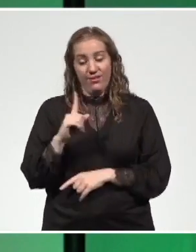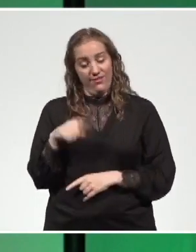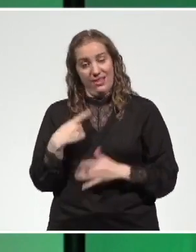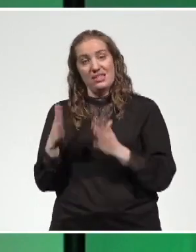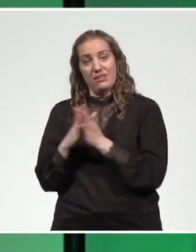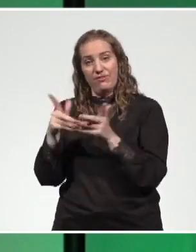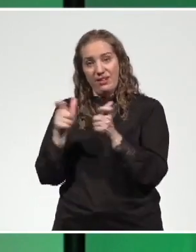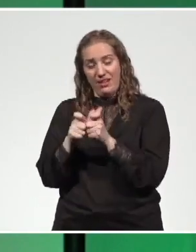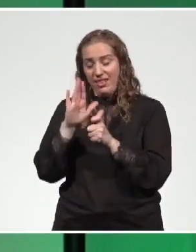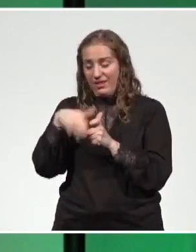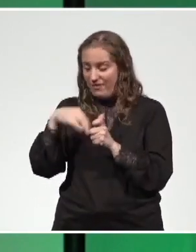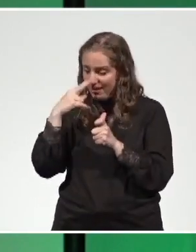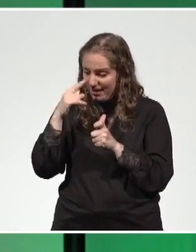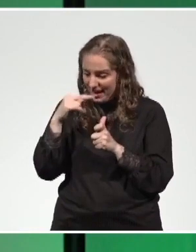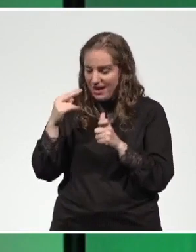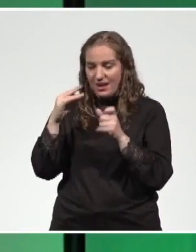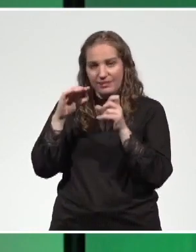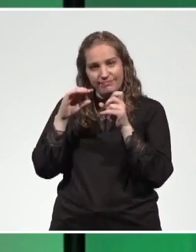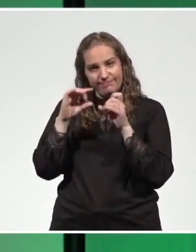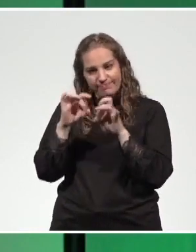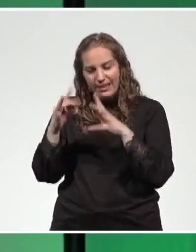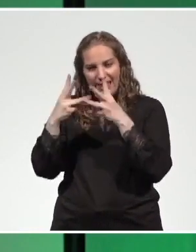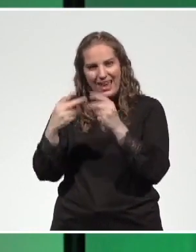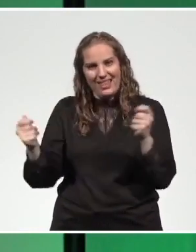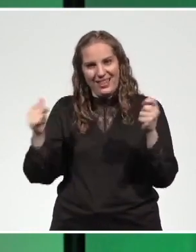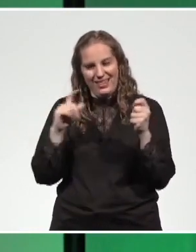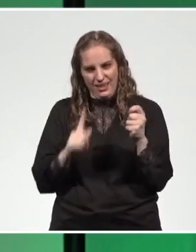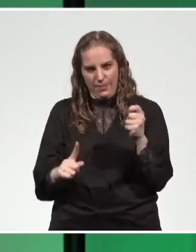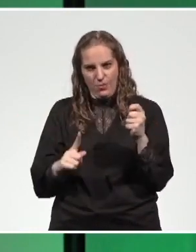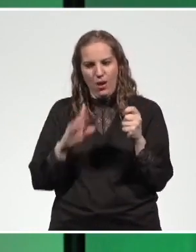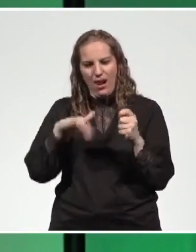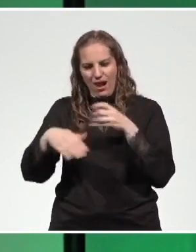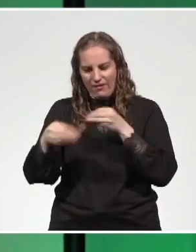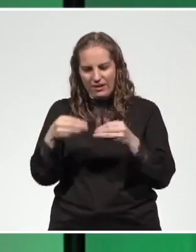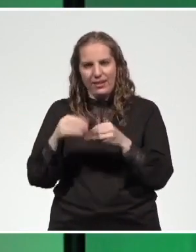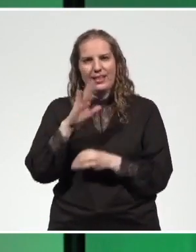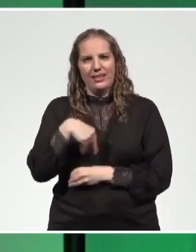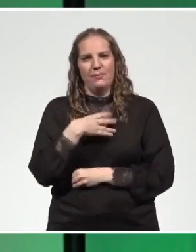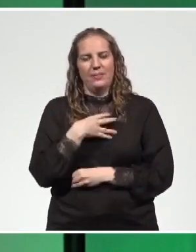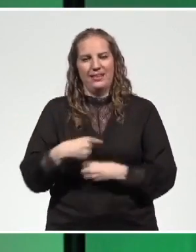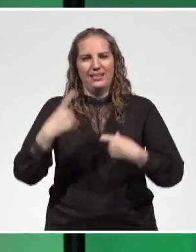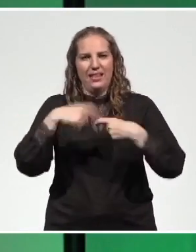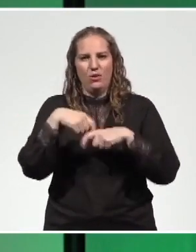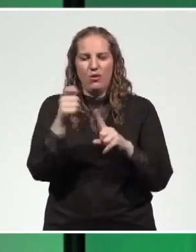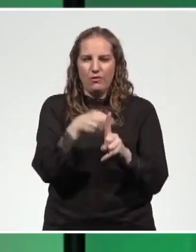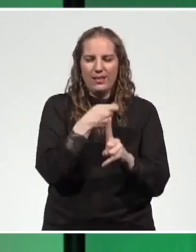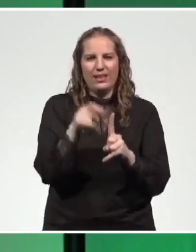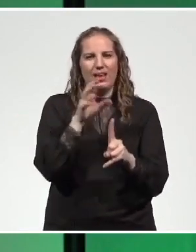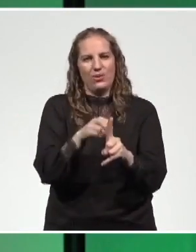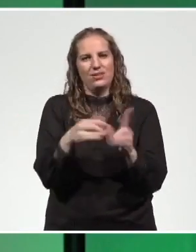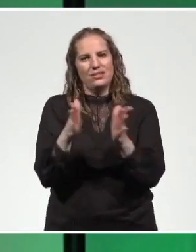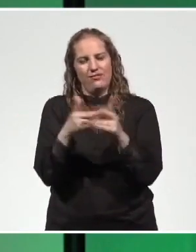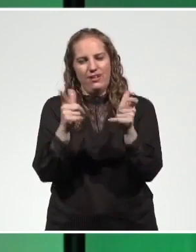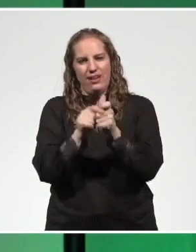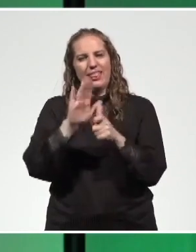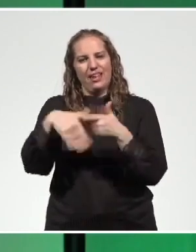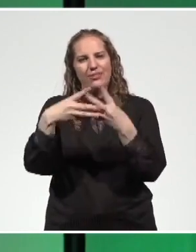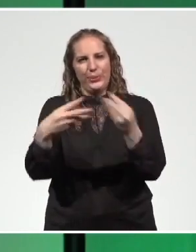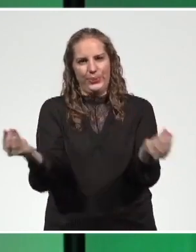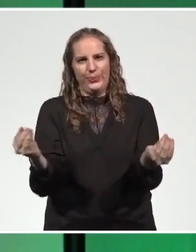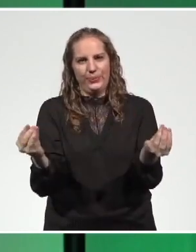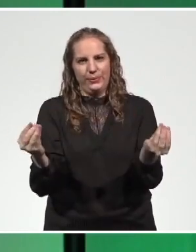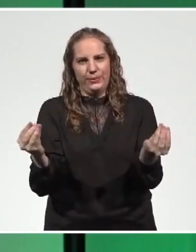samfélagi og halda áfram þessu verkefni að útrýma kynbundnu ofbeldi og áreiti í samfélaginu. Þar getum við